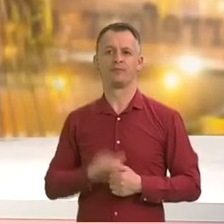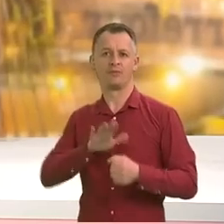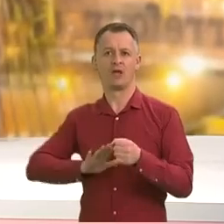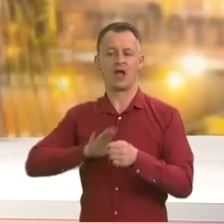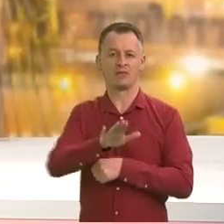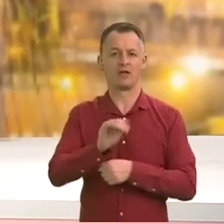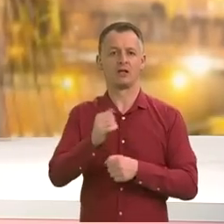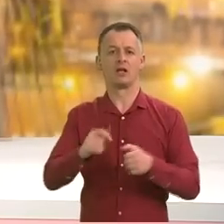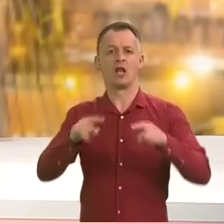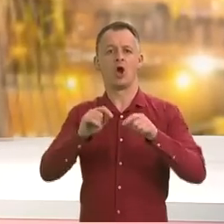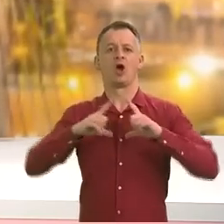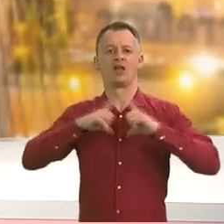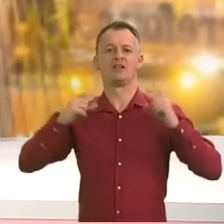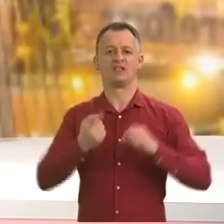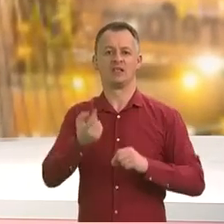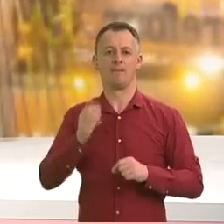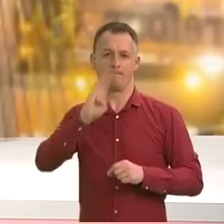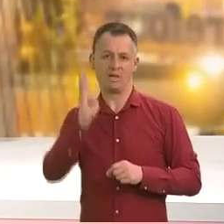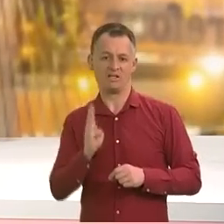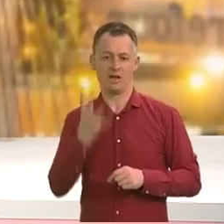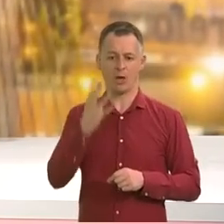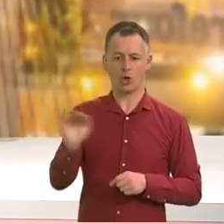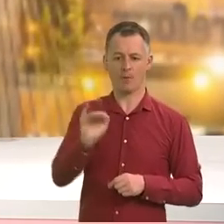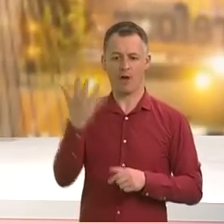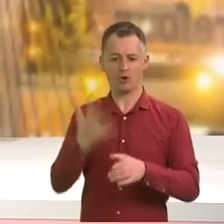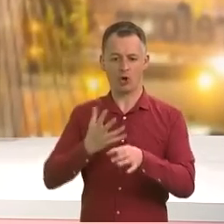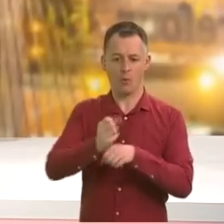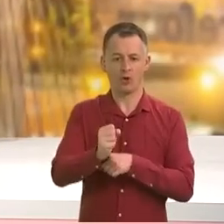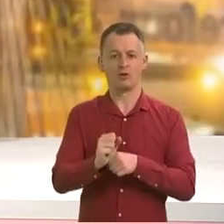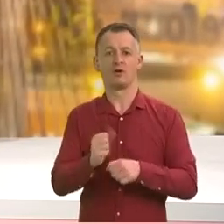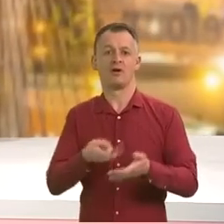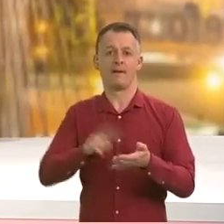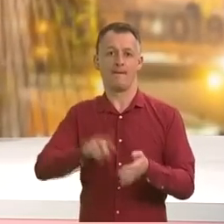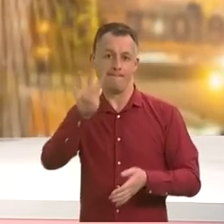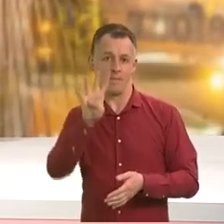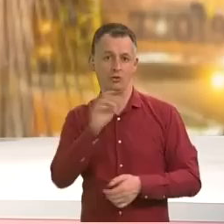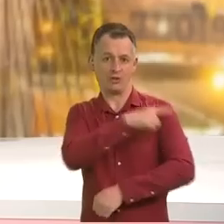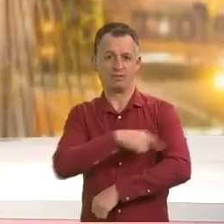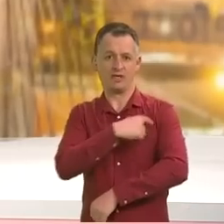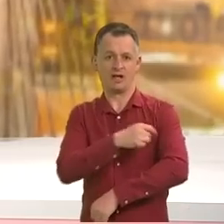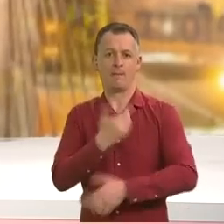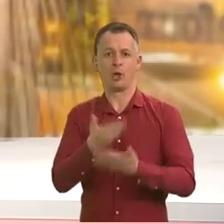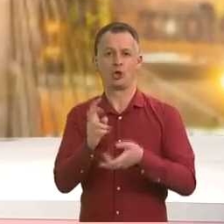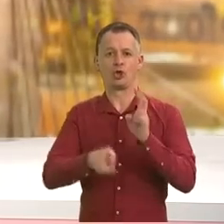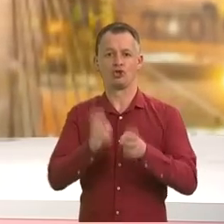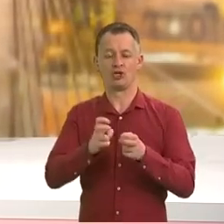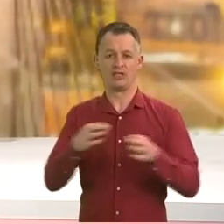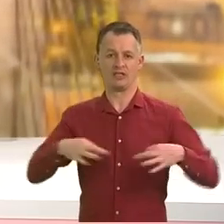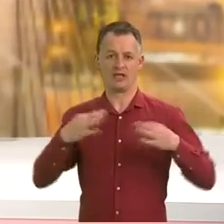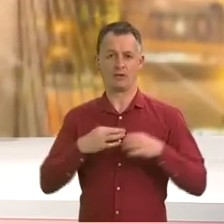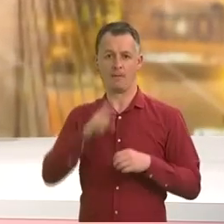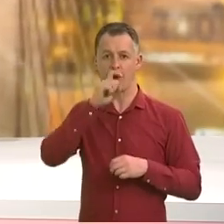Atac îngrozitor la o grădiniță din Brazilia. 4 copii au fost uciși, iar alți 4 sunt la spital pentru îngrijiri medicale. Un bărbat în